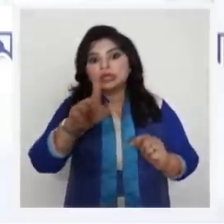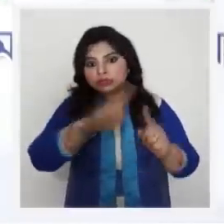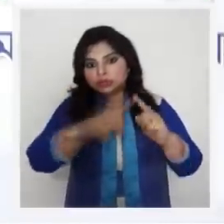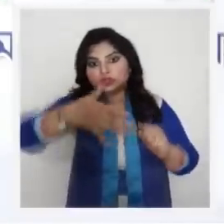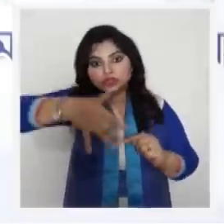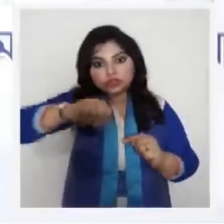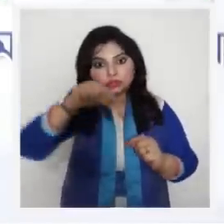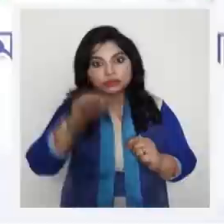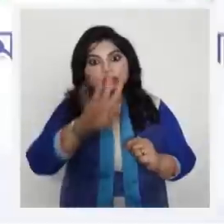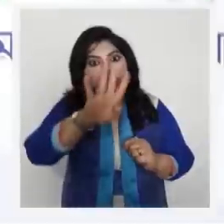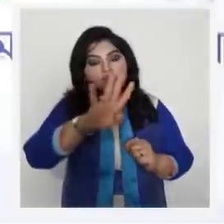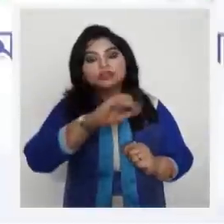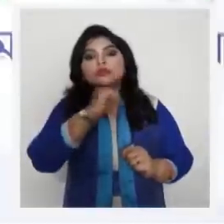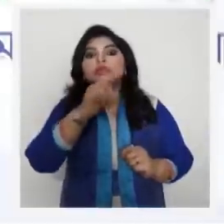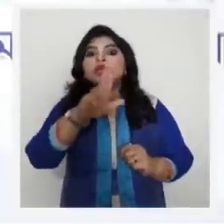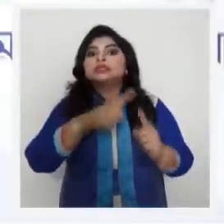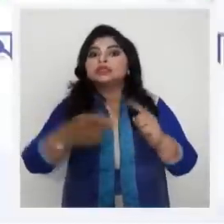9 জন, 61 থেকে 70 11 জন,